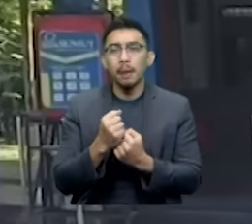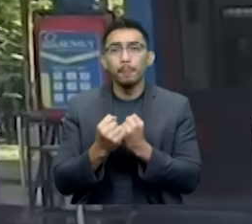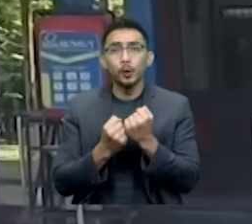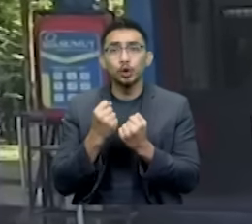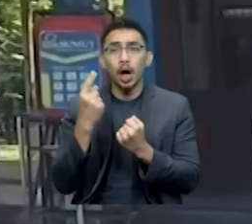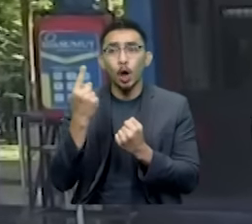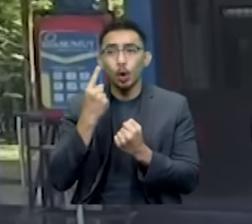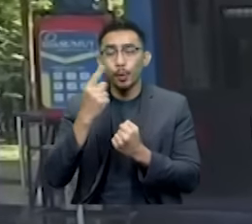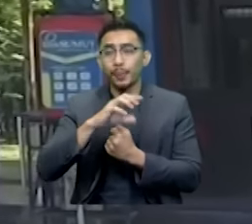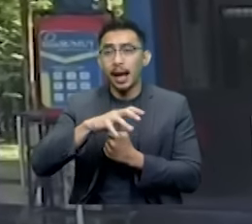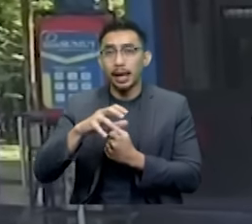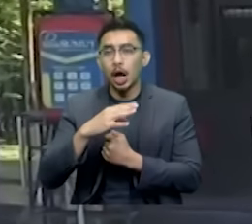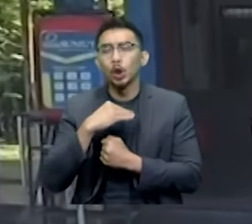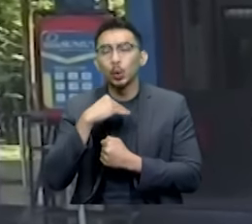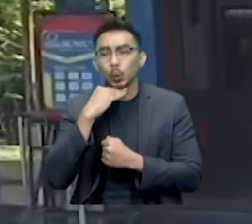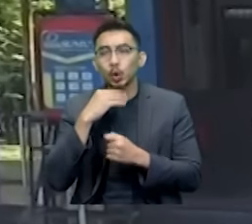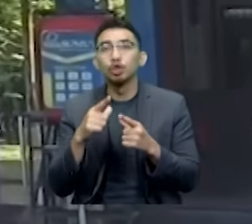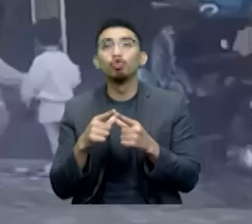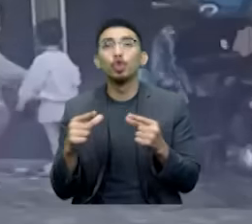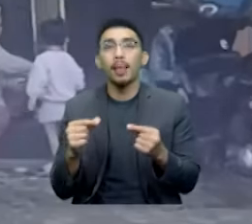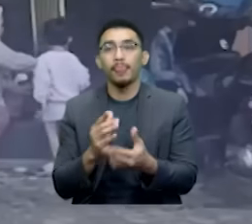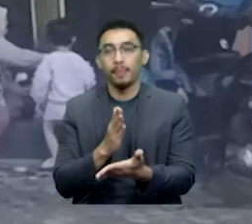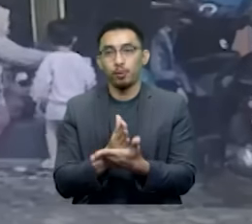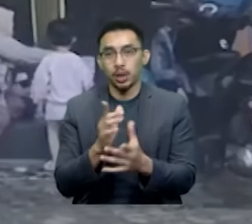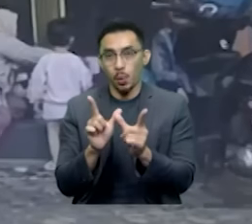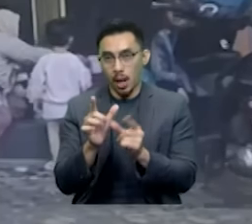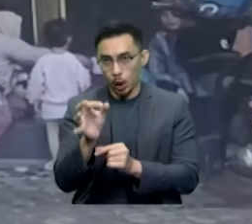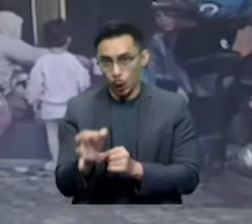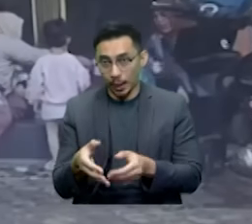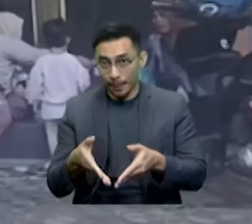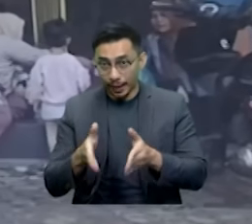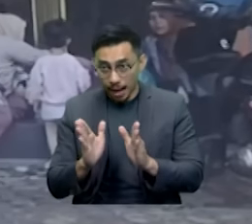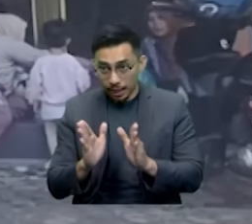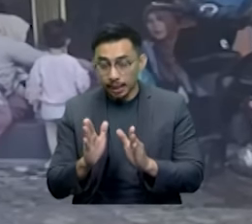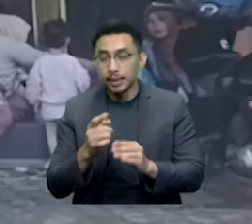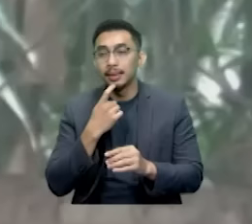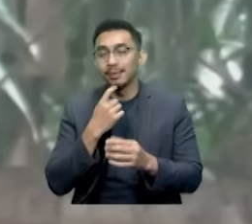surat keputusan dari Wali Kota Medan terkait penutupan sementara Medan Zoo ini.